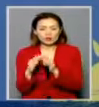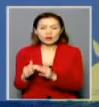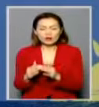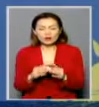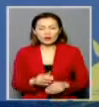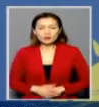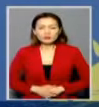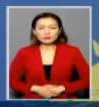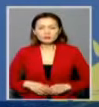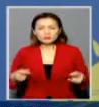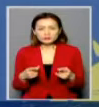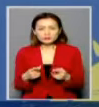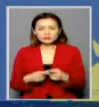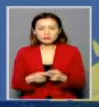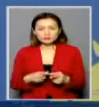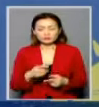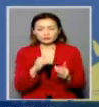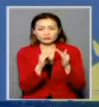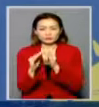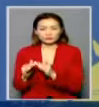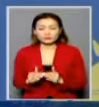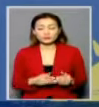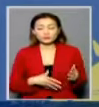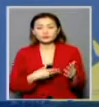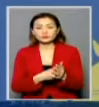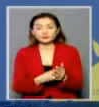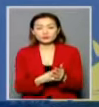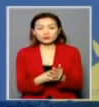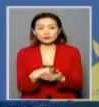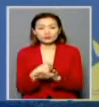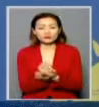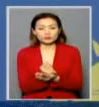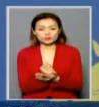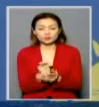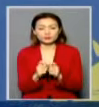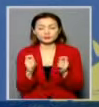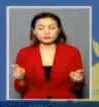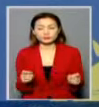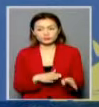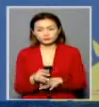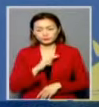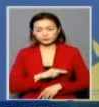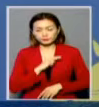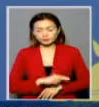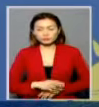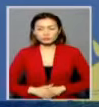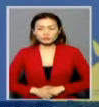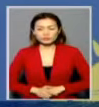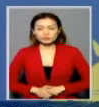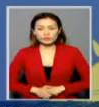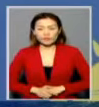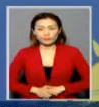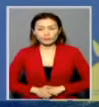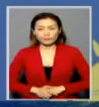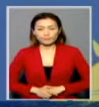қорындағы жалданған тұрғын үй үшін төлемдердің бір бөлігін тағайындау және төлемдерді жүзеге асыру цифрлық платформа